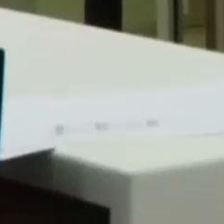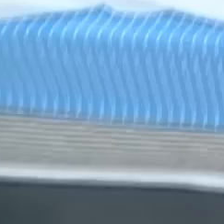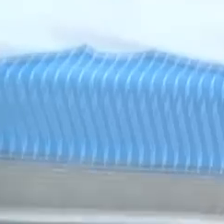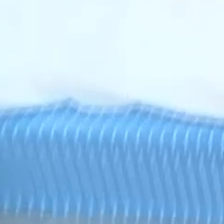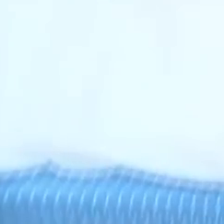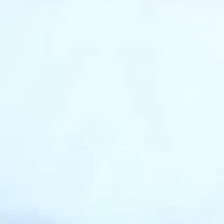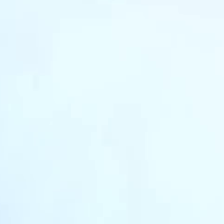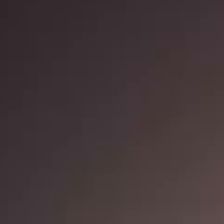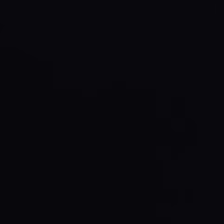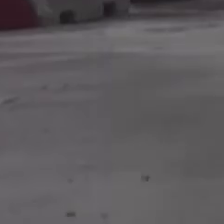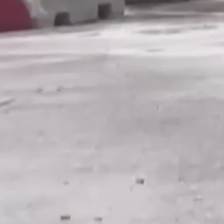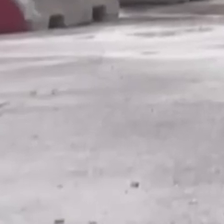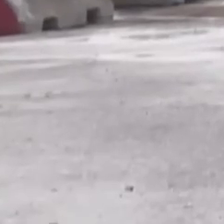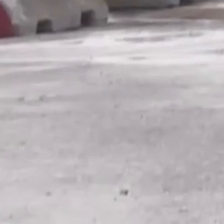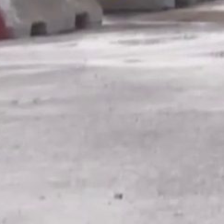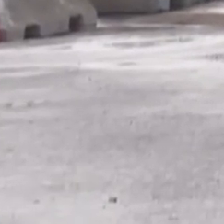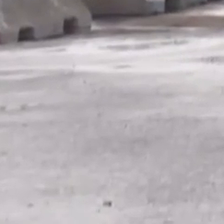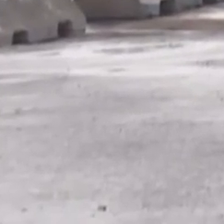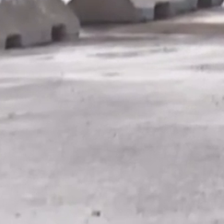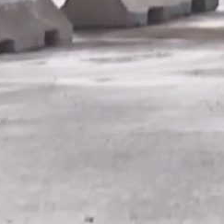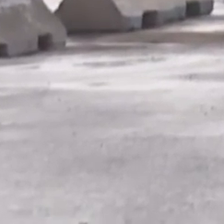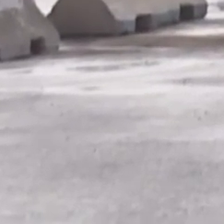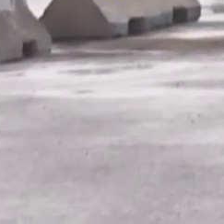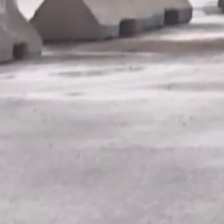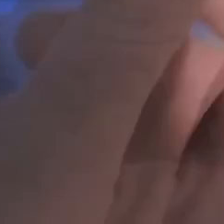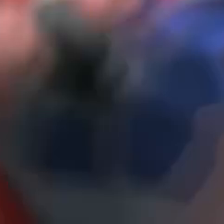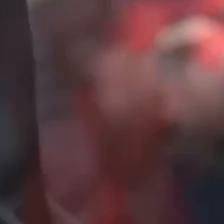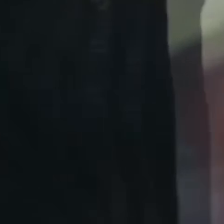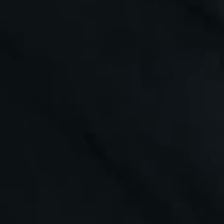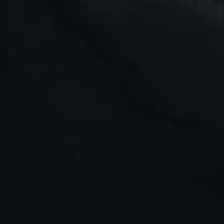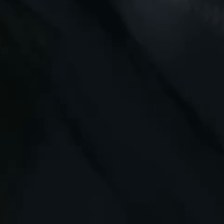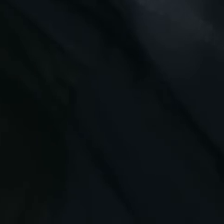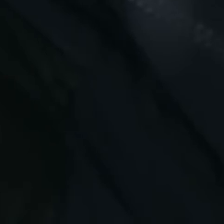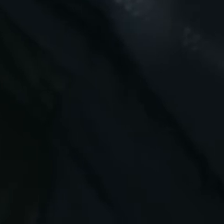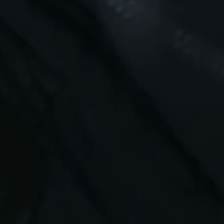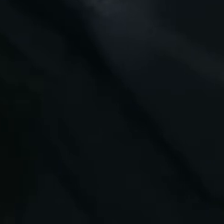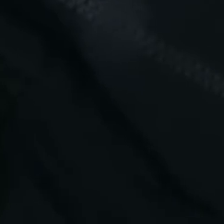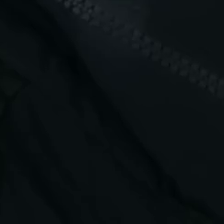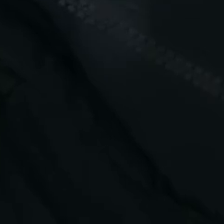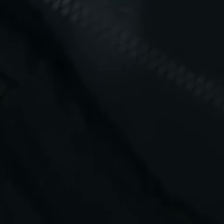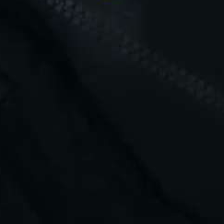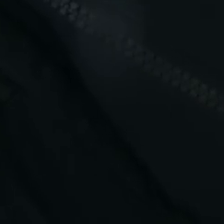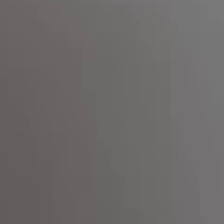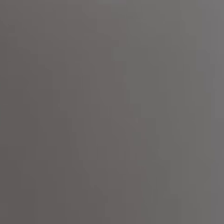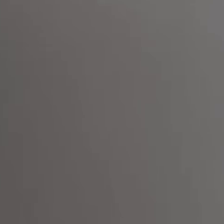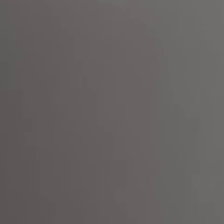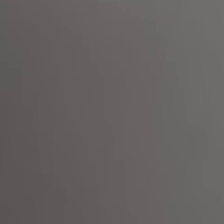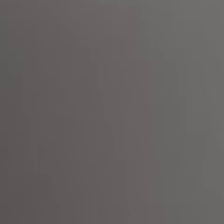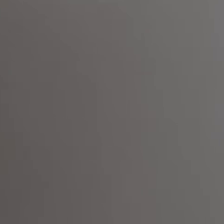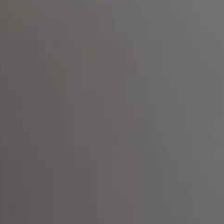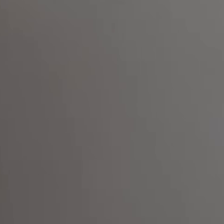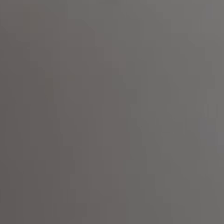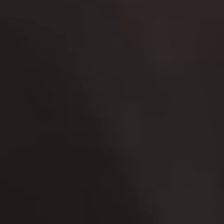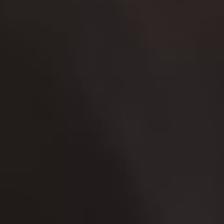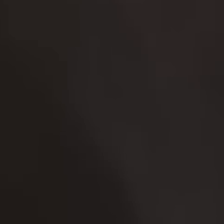הבריאות להידבקות המונית. המתיחות בדרום. יאללה, אנחנו מגיעים אליך, דני, מגיעים אליך עם כל הדוגמאות. ישראל